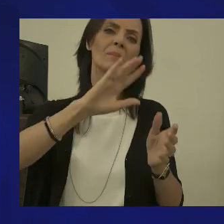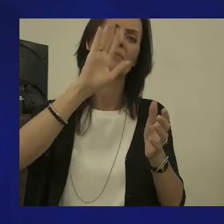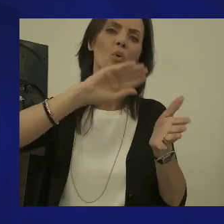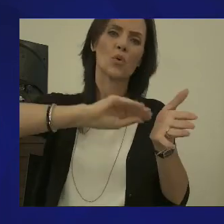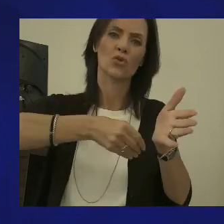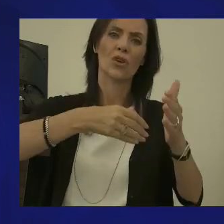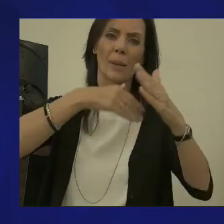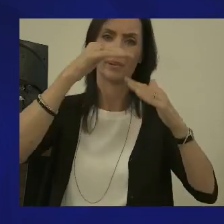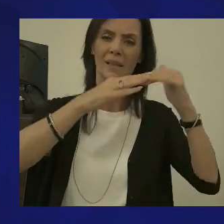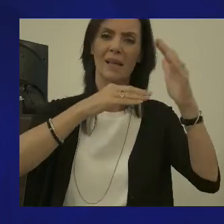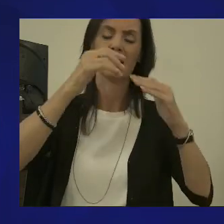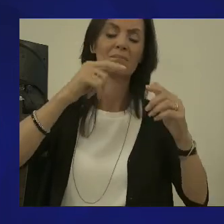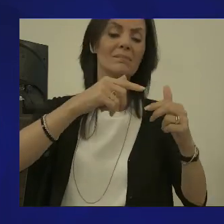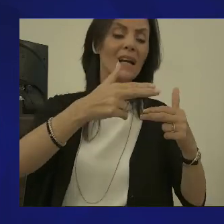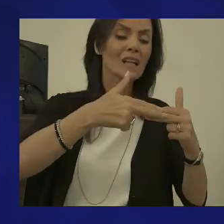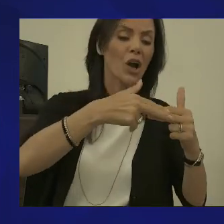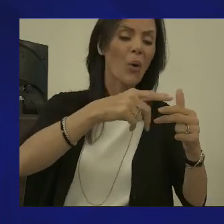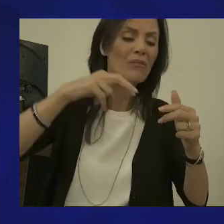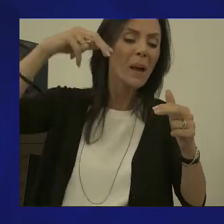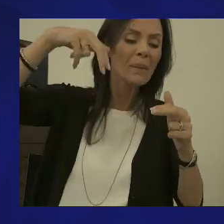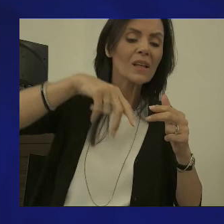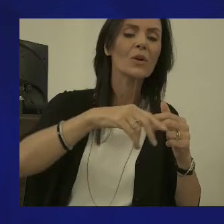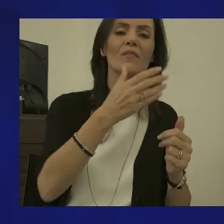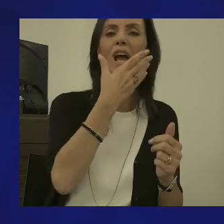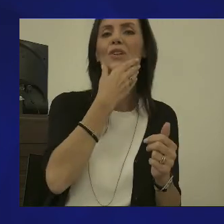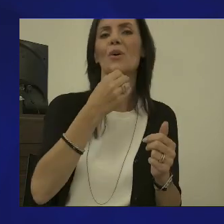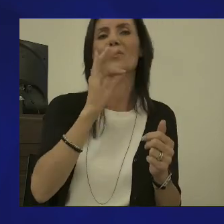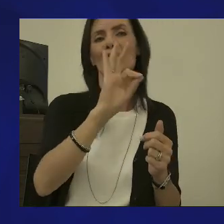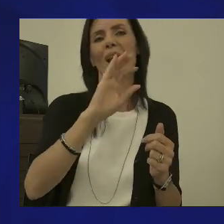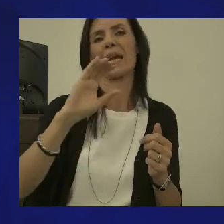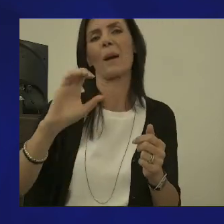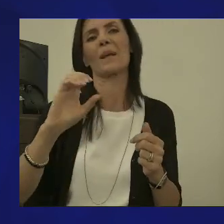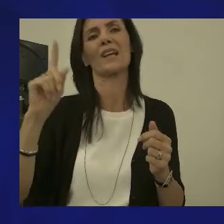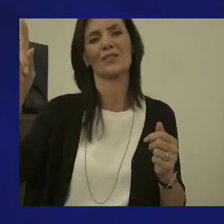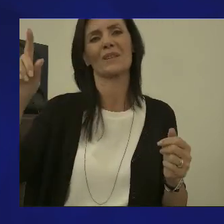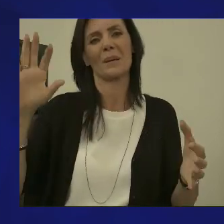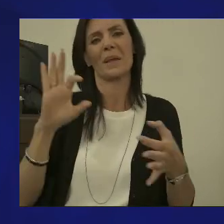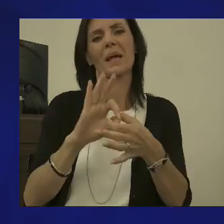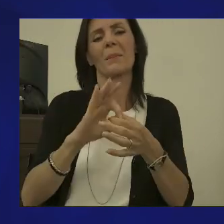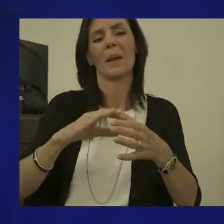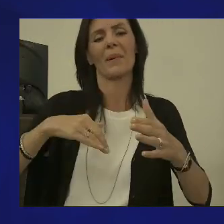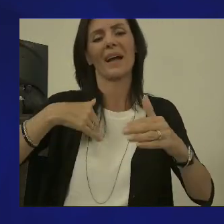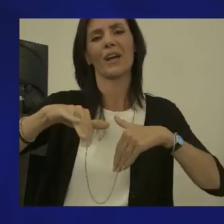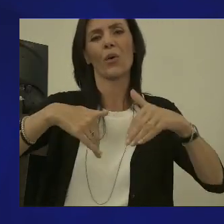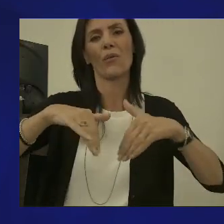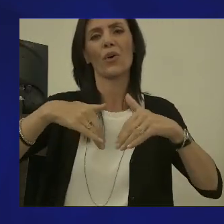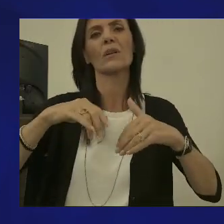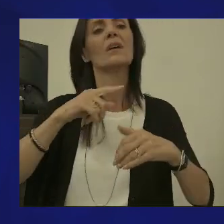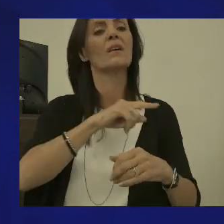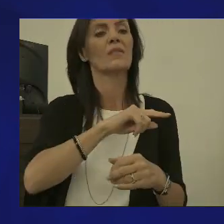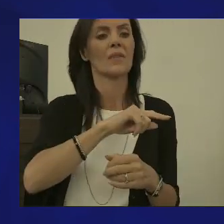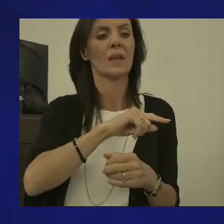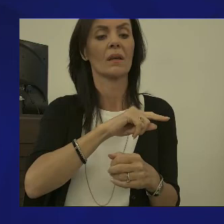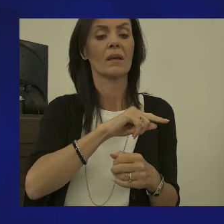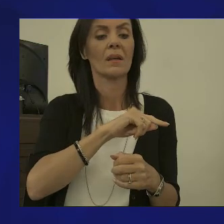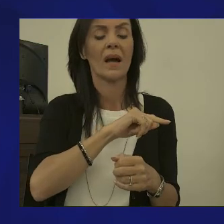אושרה בנייה גם על גרם המדרגות, היופי של קרמליה, זה מדרגות שמחברות בין רחובות, וראינו שם הקבלן שהגיע עד